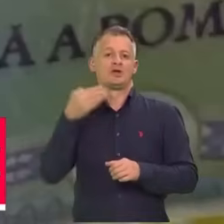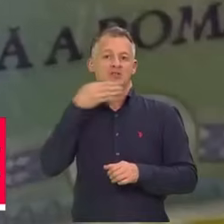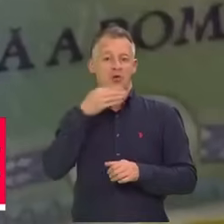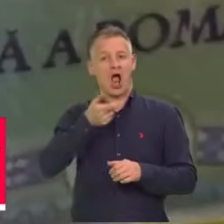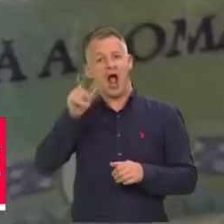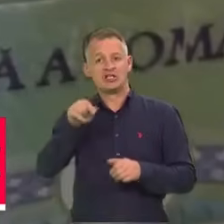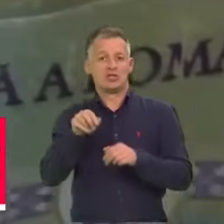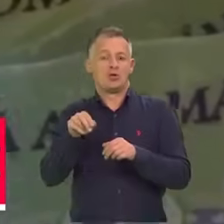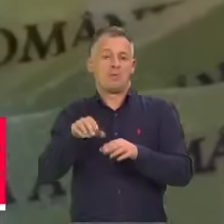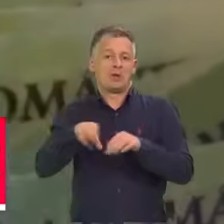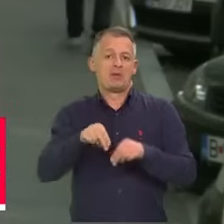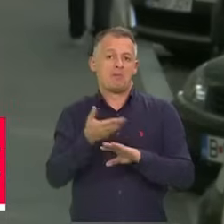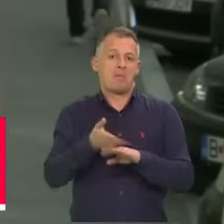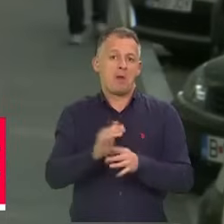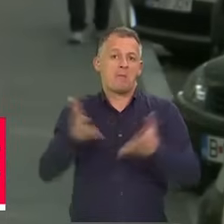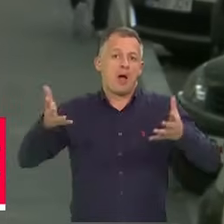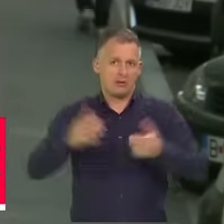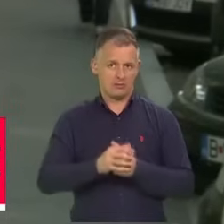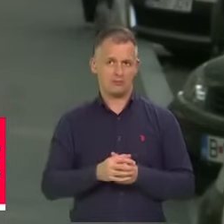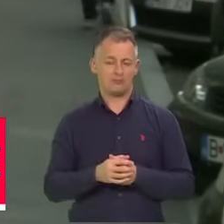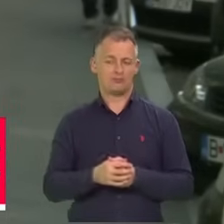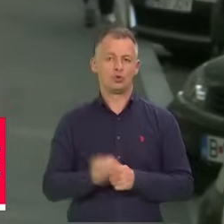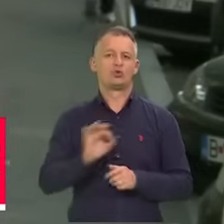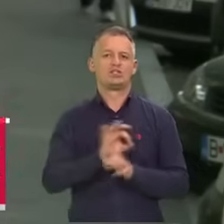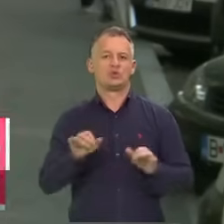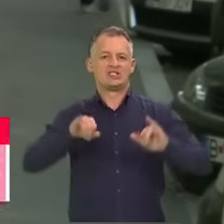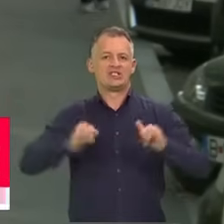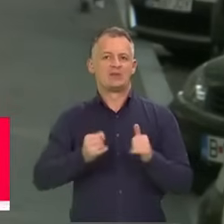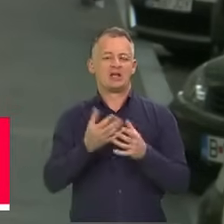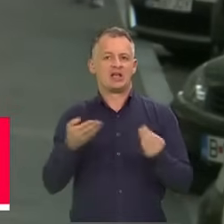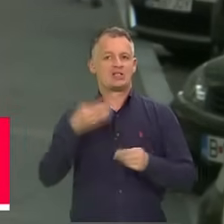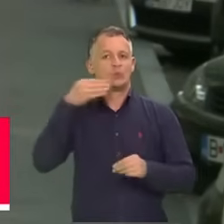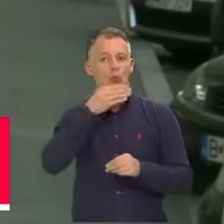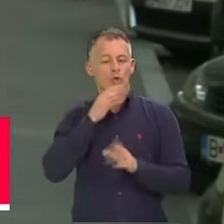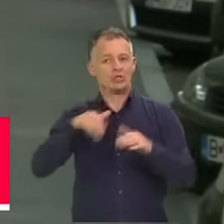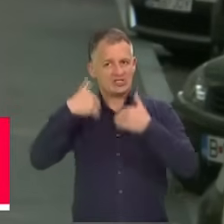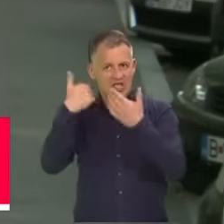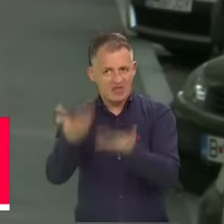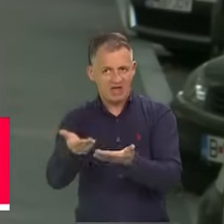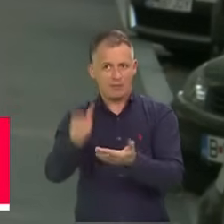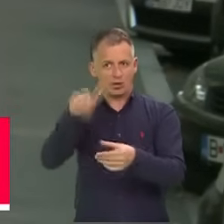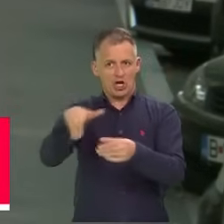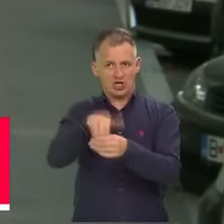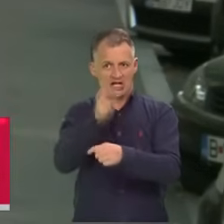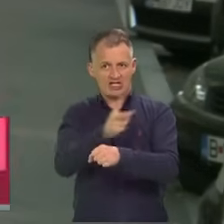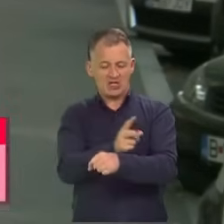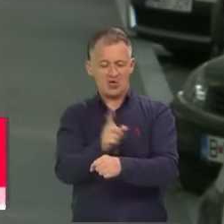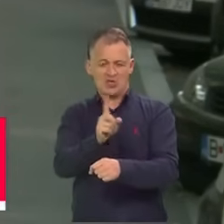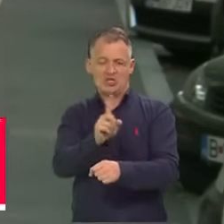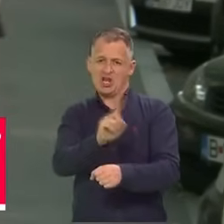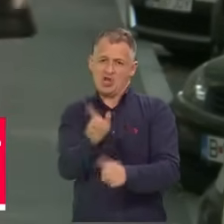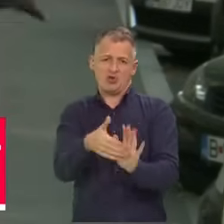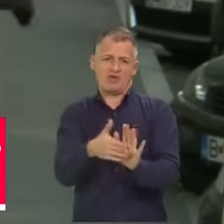circumstanțe primesc sporuri mult mai mari. Cu siguranță sunt multe situații în care sporurile care sunt acordate sunt nejustificat de mari.